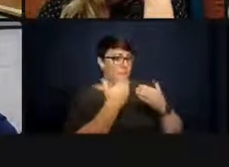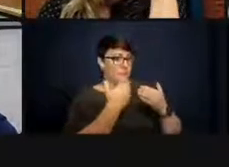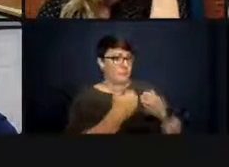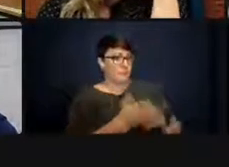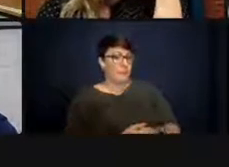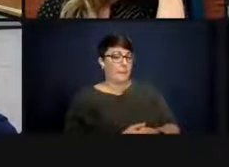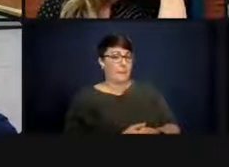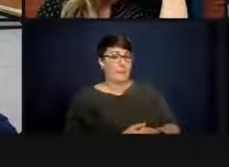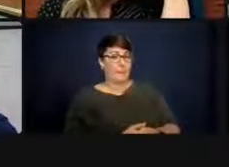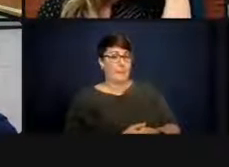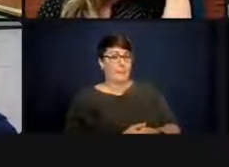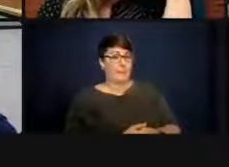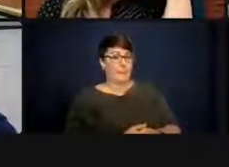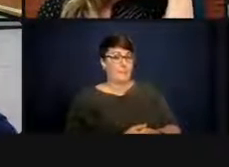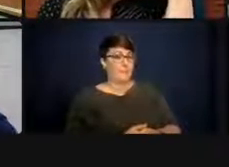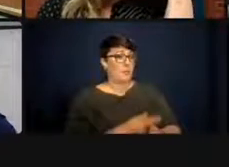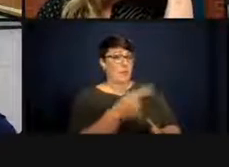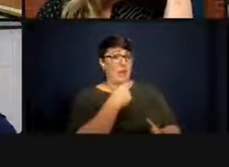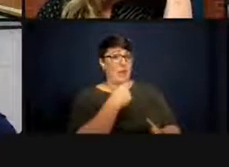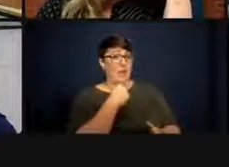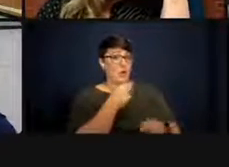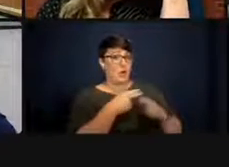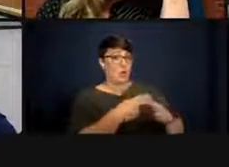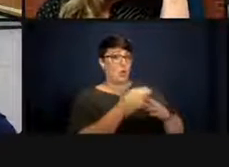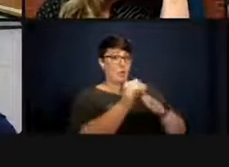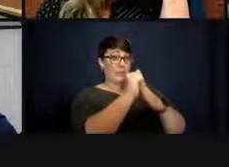بورتر، لن